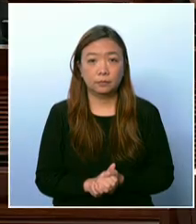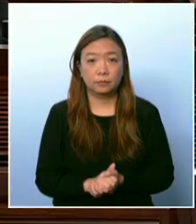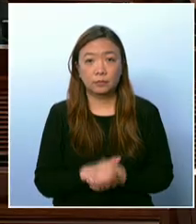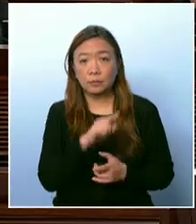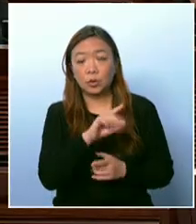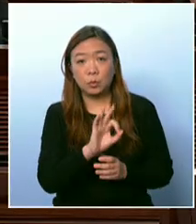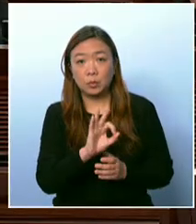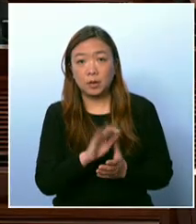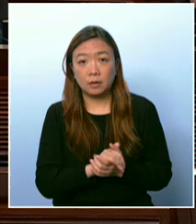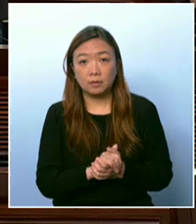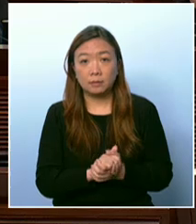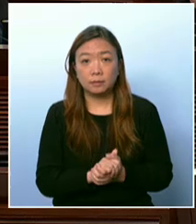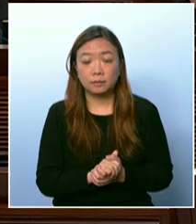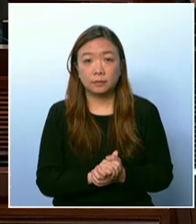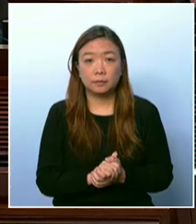OK 嘛？嗰邊 OK 嘛？